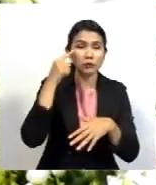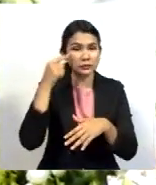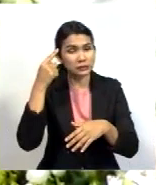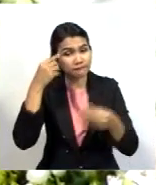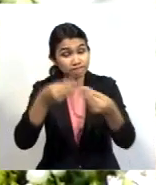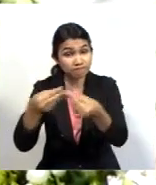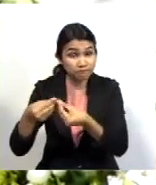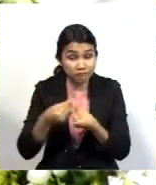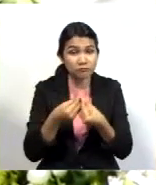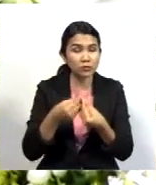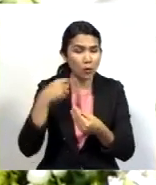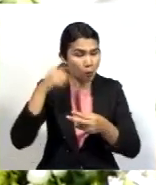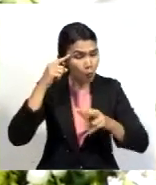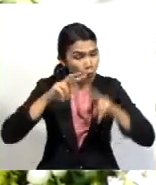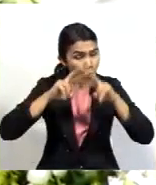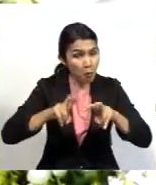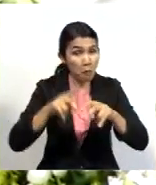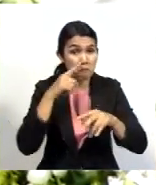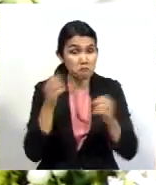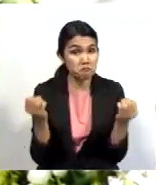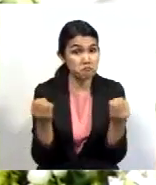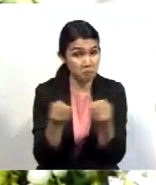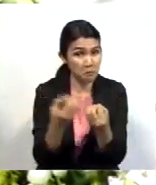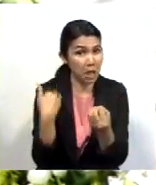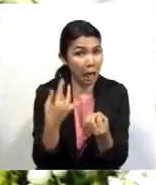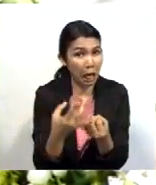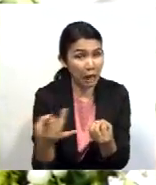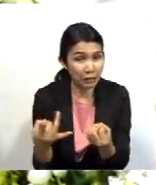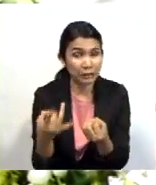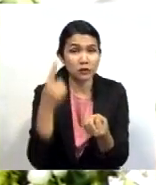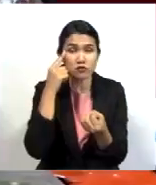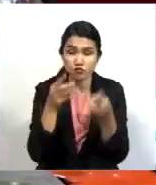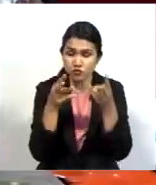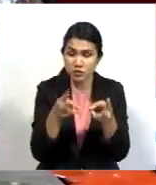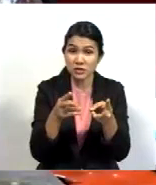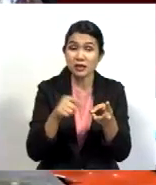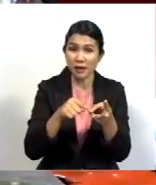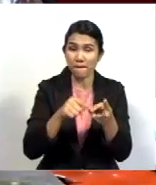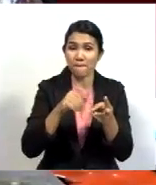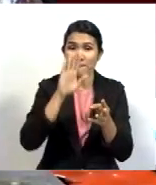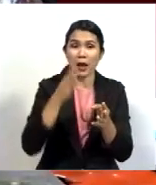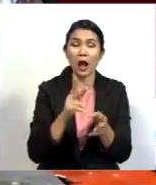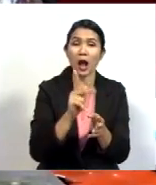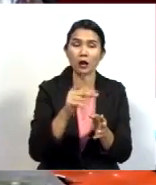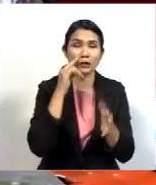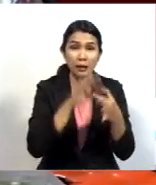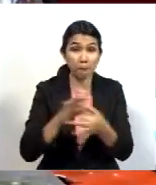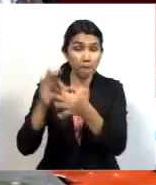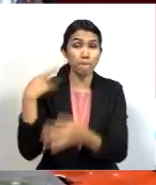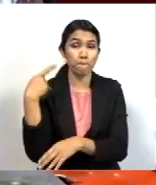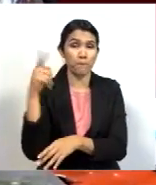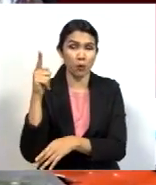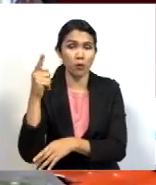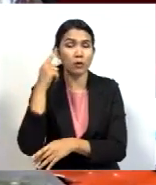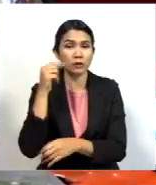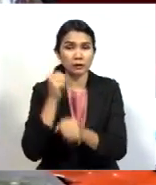ความคิดเห็นรวมถึงวิเคราะห์ผลกระทบที่อาจจะเกิดขึ้นและหาแนวทางการนำพืชกระท่อมไปใช้ประโยชน์แล้วเสนอไปยังคณะกรรม